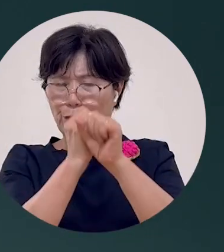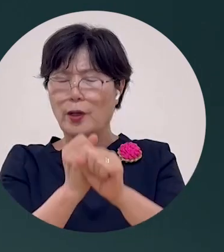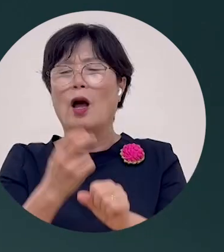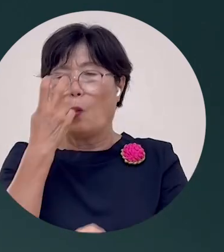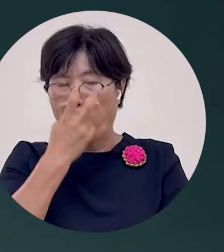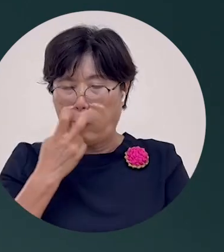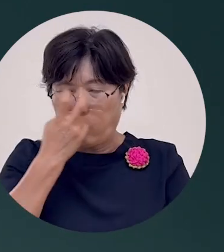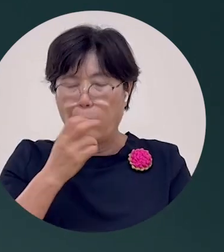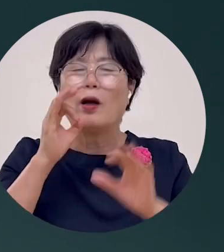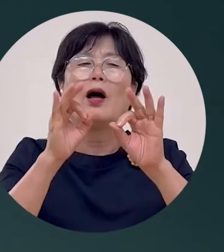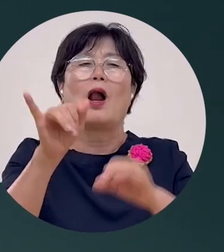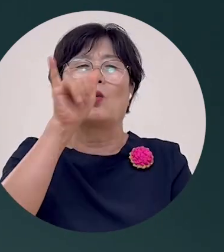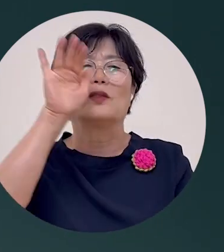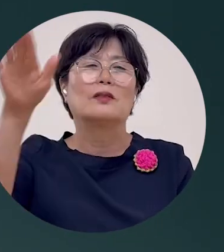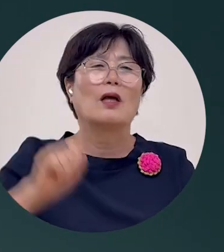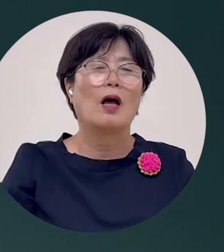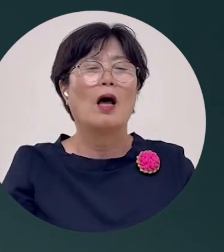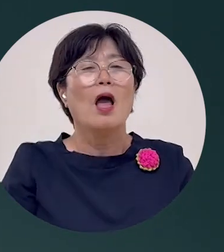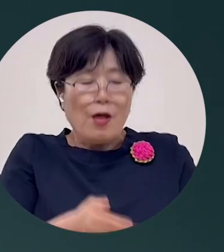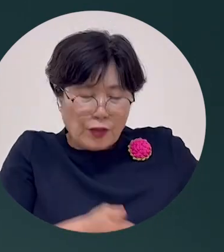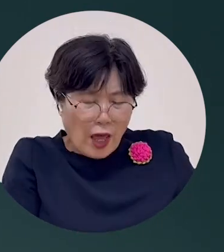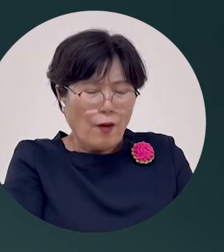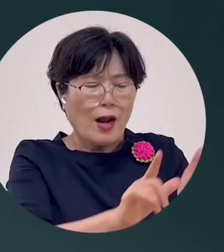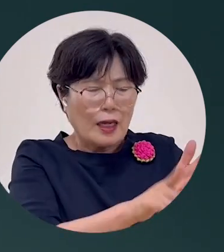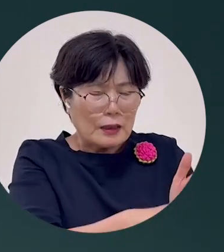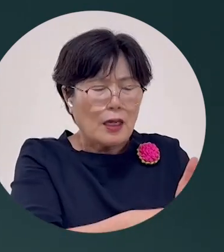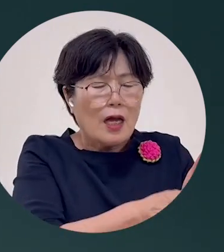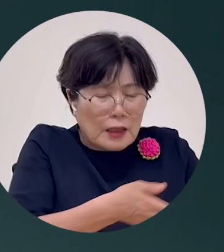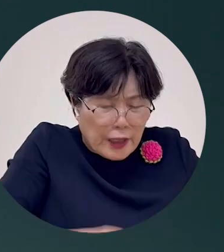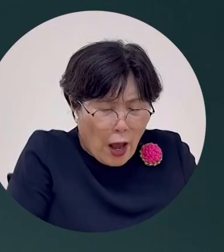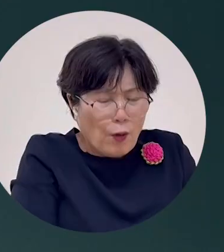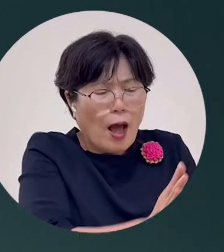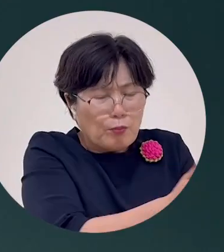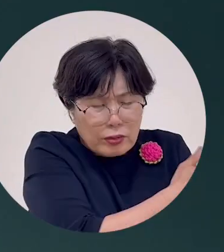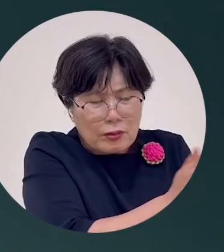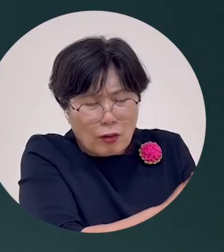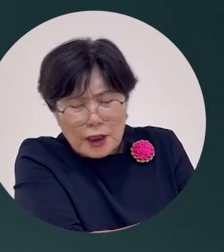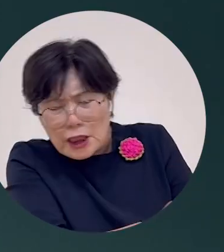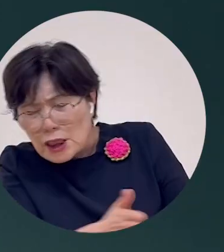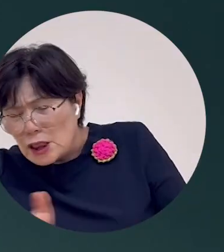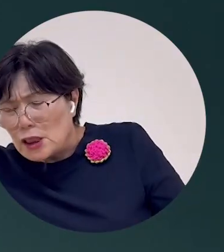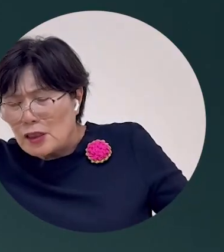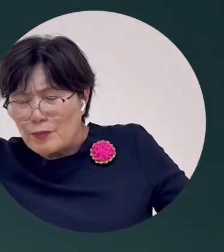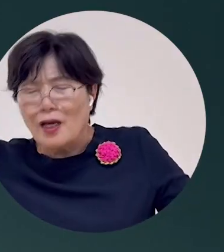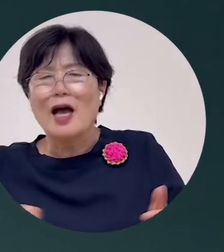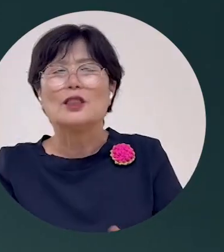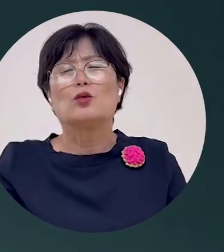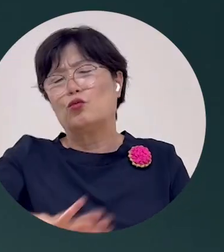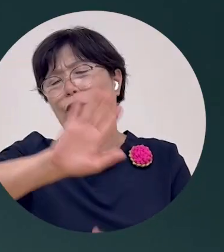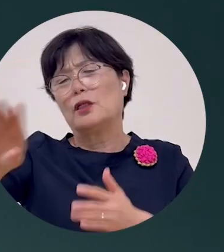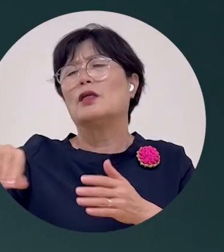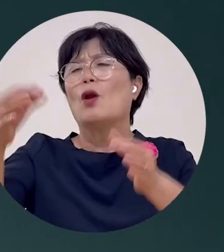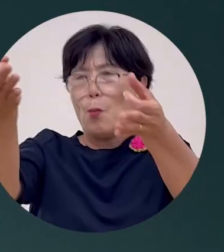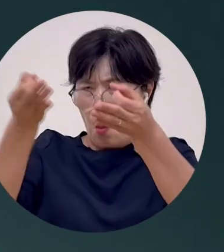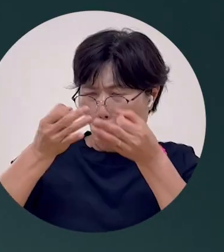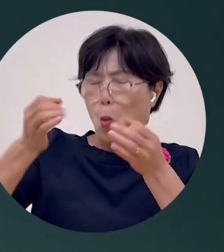이 시간 이 자리에 앉아 있을 때까지 우리 하나님은 우리를 다 지켜보셨을까요? 안 보셨을까요? 다